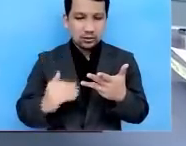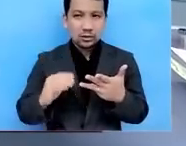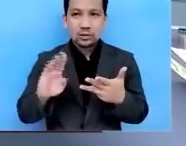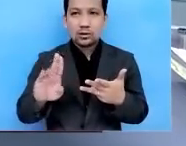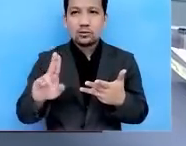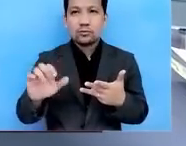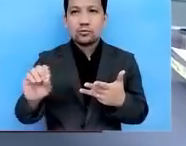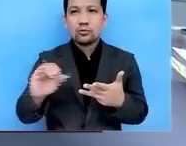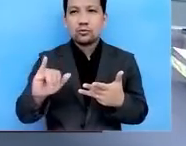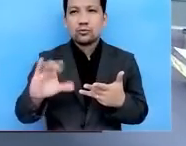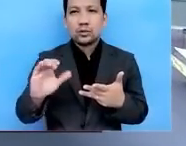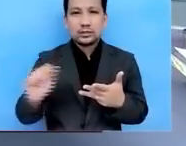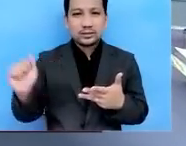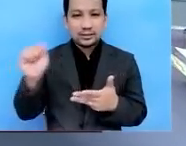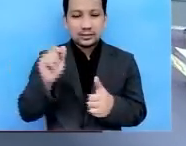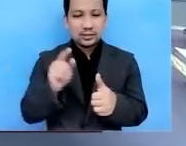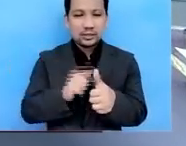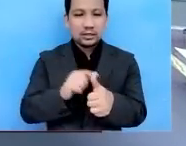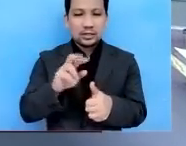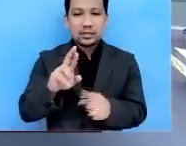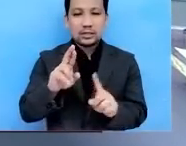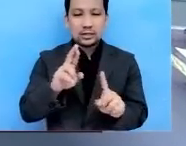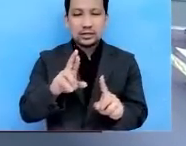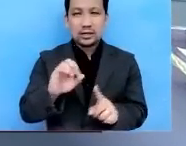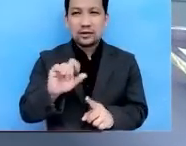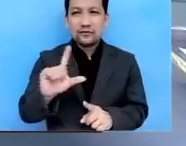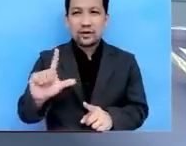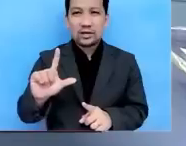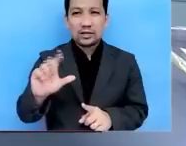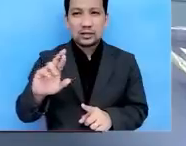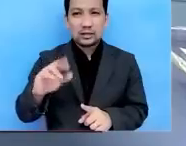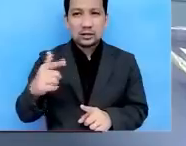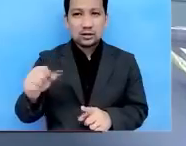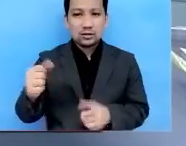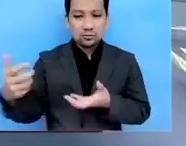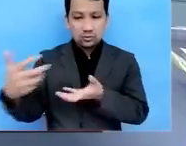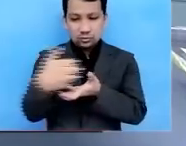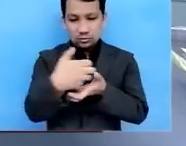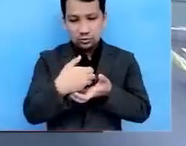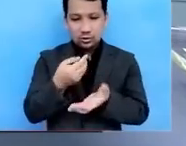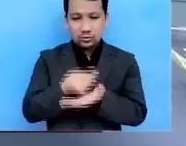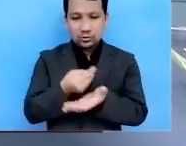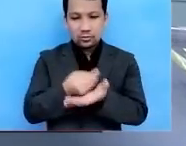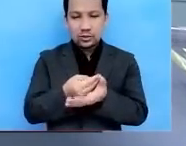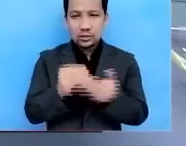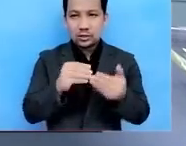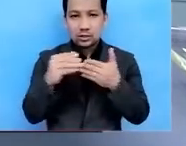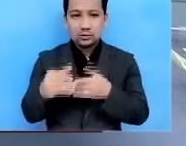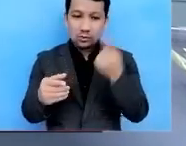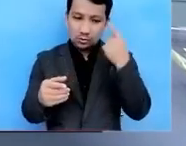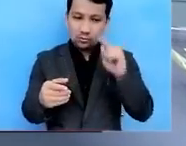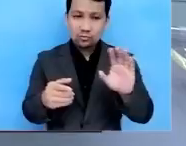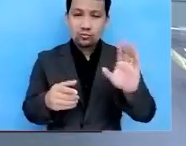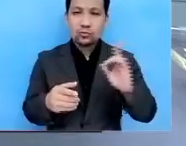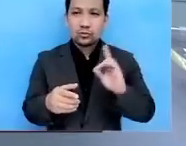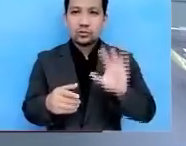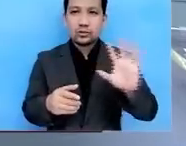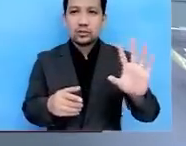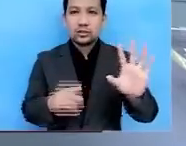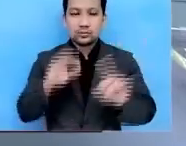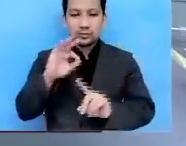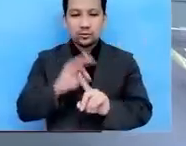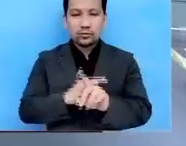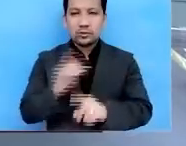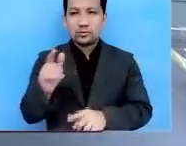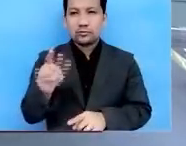OIC Rafael Ragos para sabing nangolekta siya ng pera sa mga drug lords para kay Dilima. Pebrero